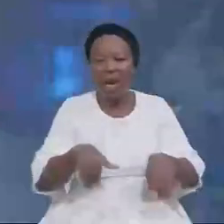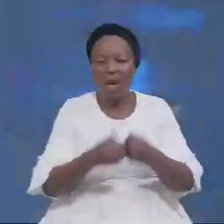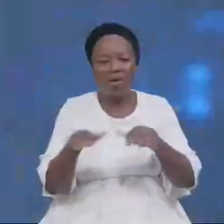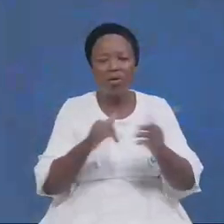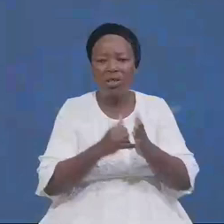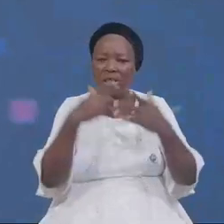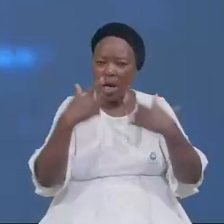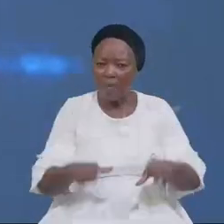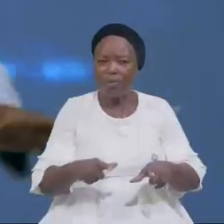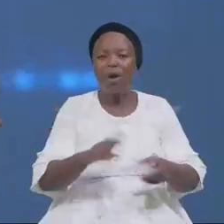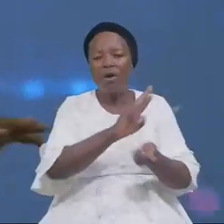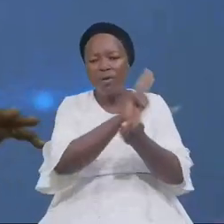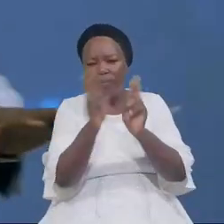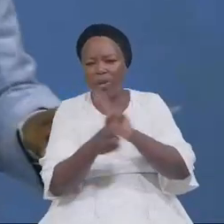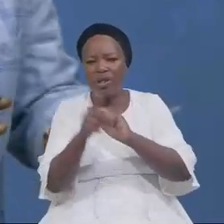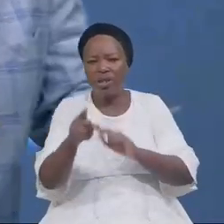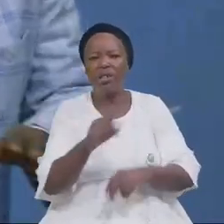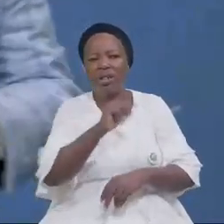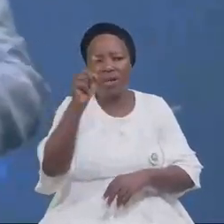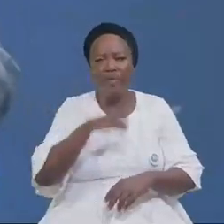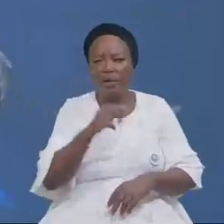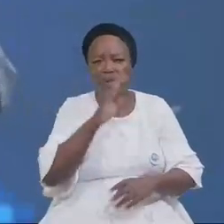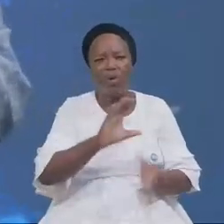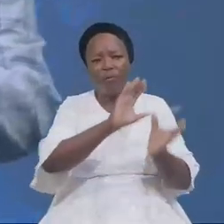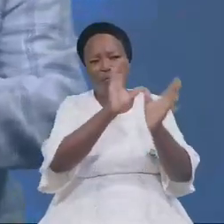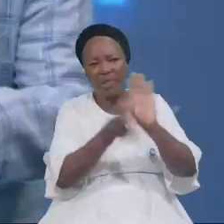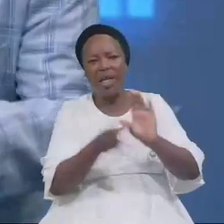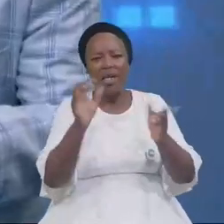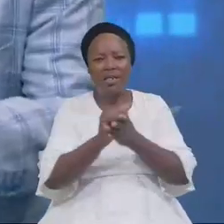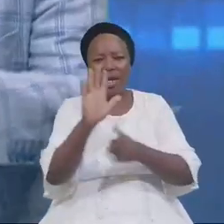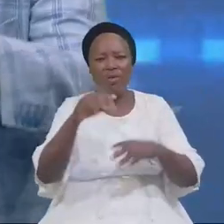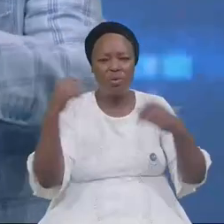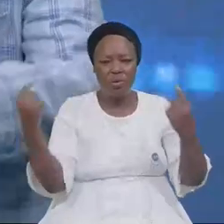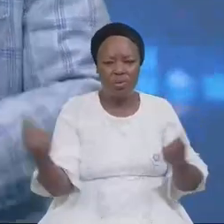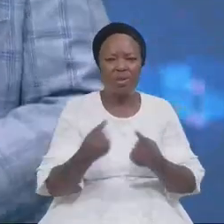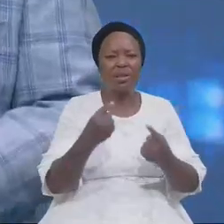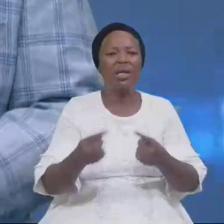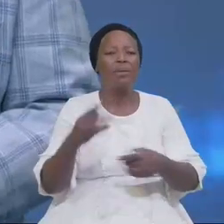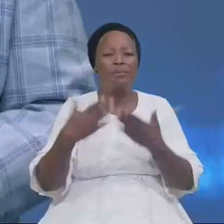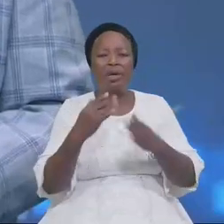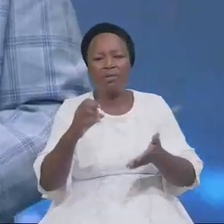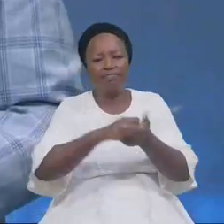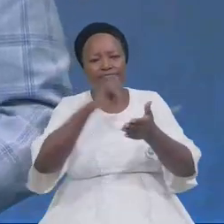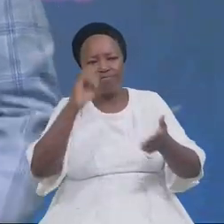d'ici, repentez-vous donc et convertissez-vous pour que vos péchés